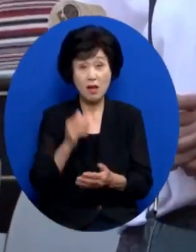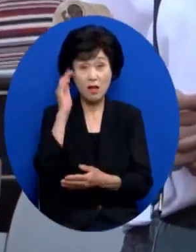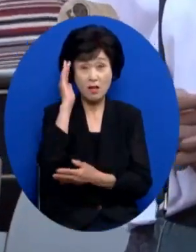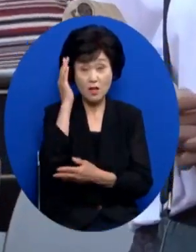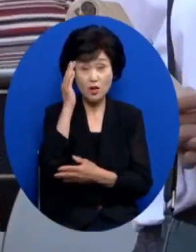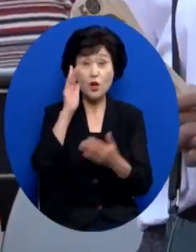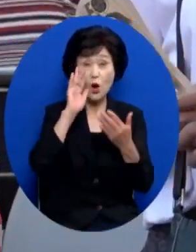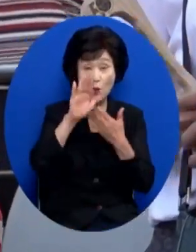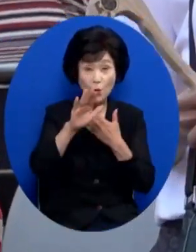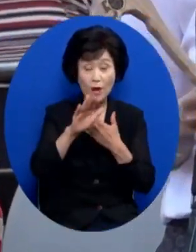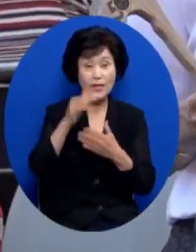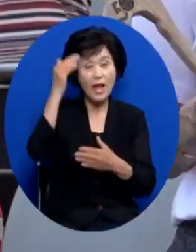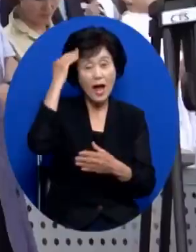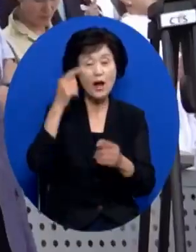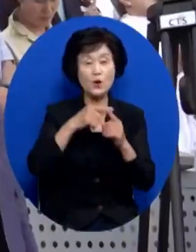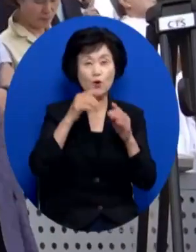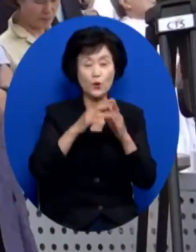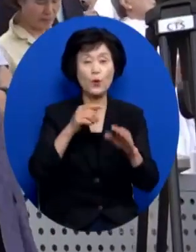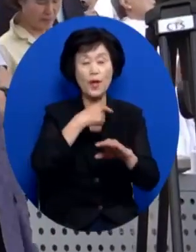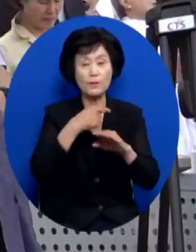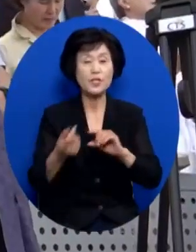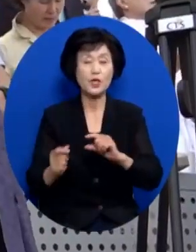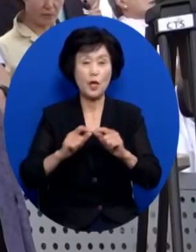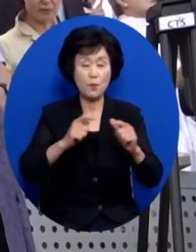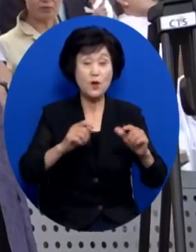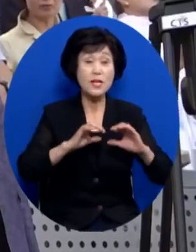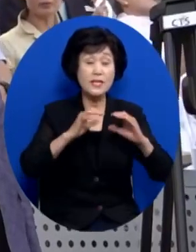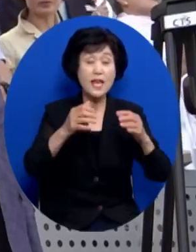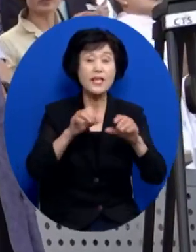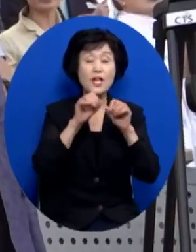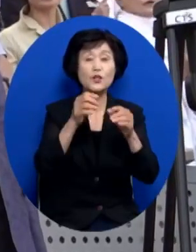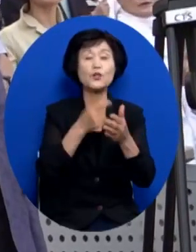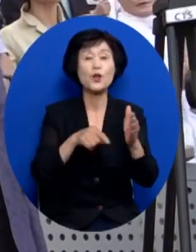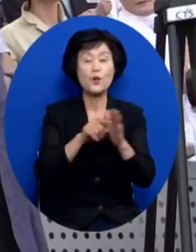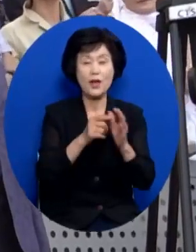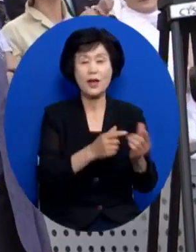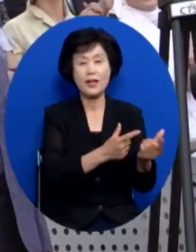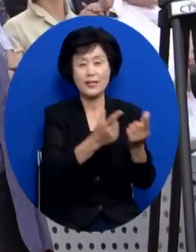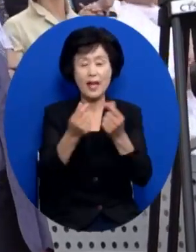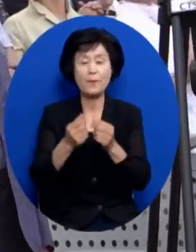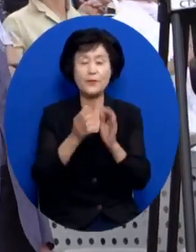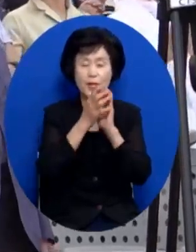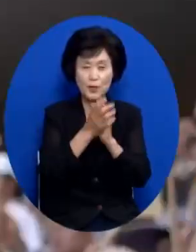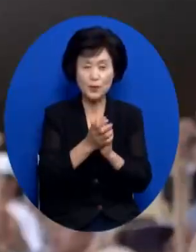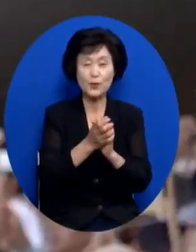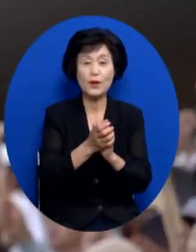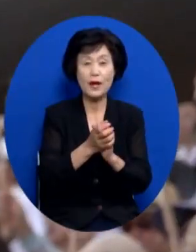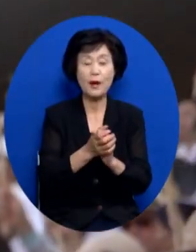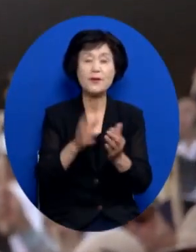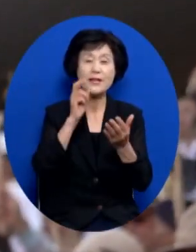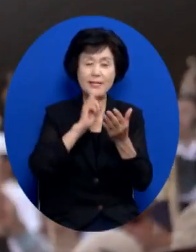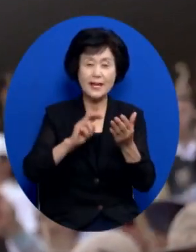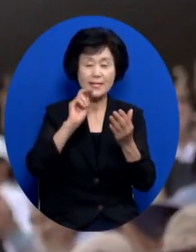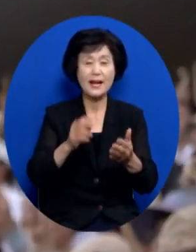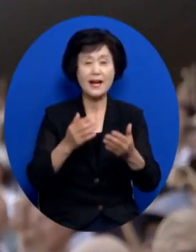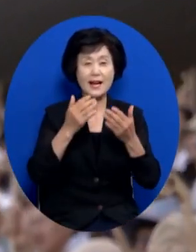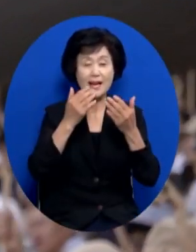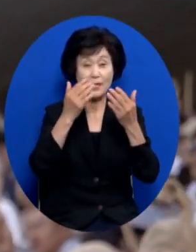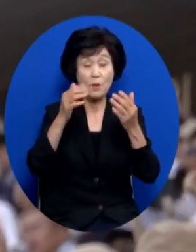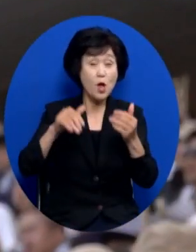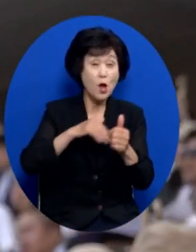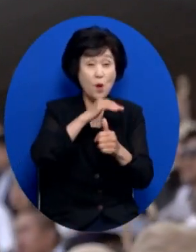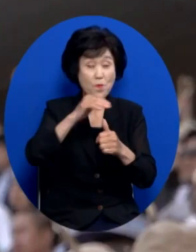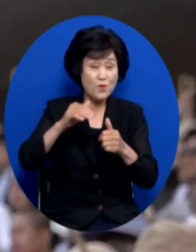후에는 한국교회와 민족의 부흥, 세계 선교 등을 위해 함께 통성으로 기도하고 찬양하면서 대회 분위기는 최고조에